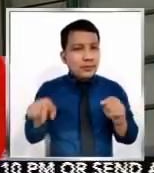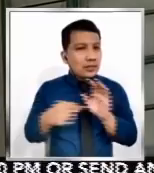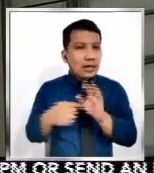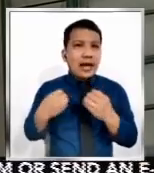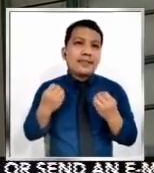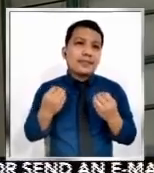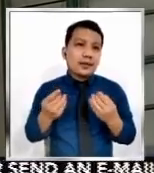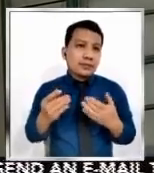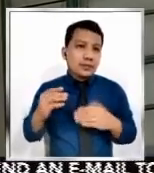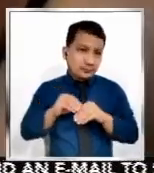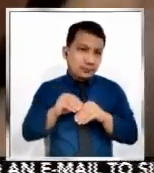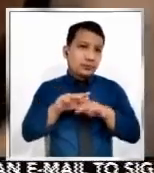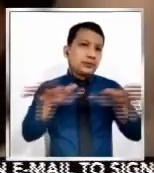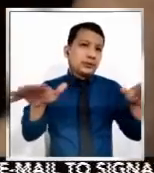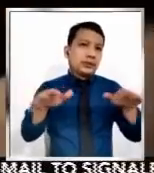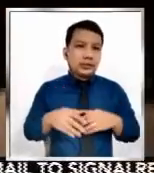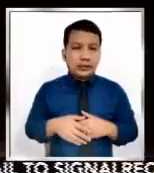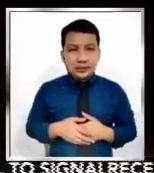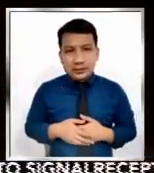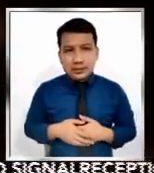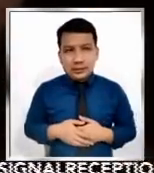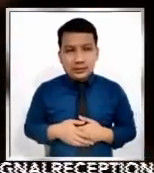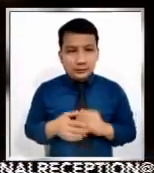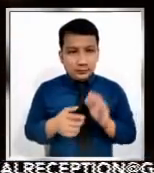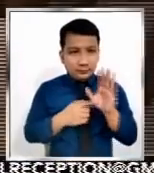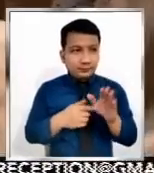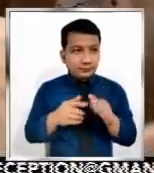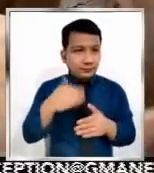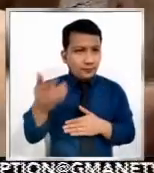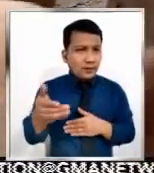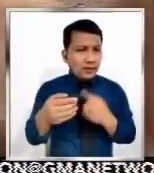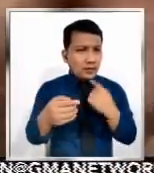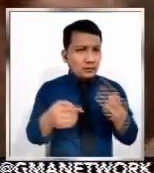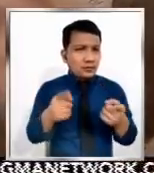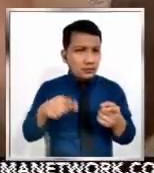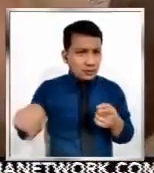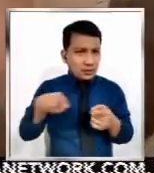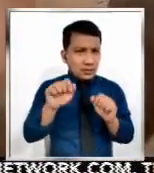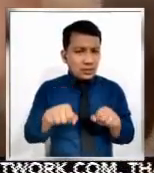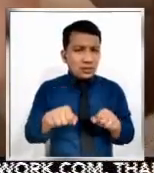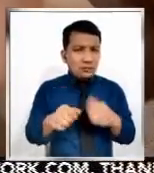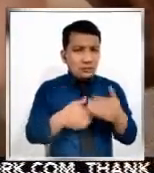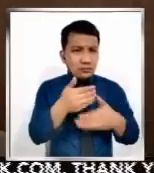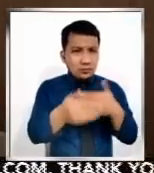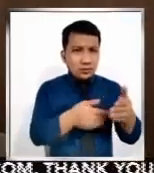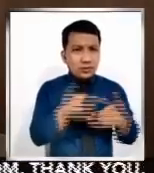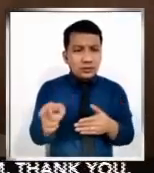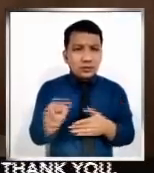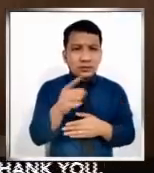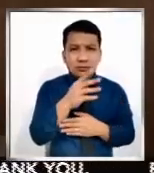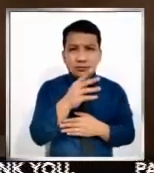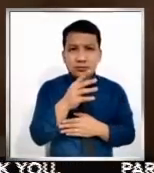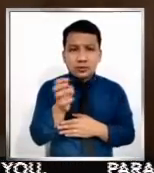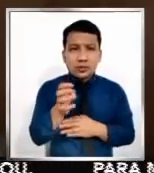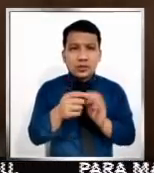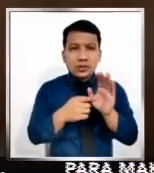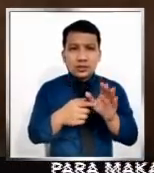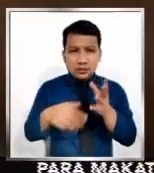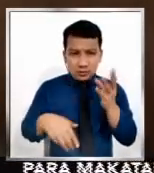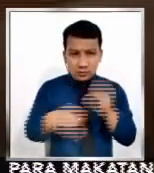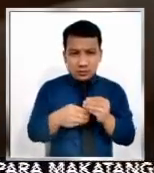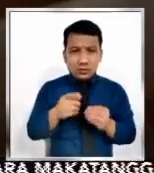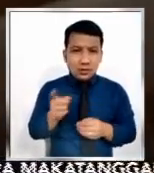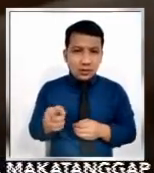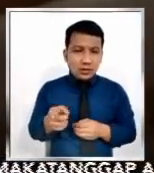of Agriculture kaugnay nito. Pero nauna nang sinabi ng DA na naglaan sila ng 400 million pesos para sa repopulation ng baboy sa ilang lugar